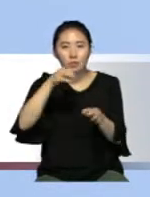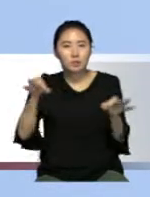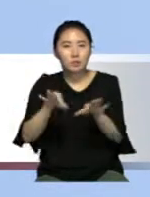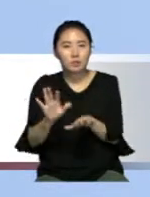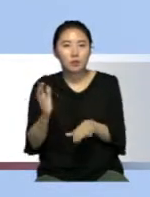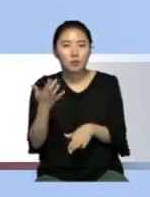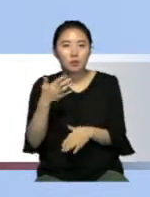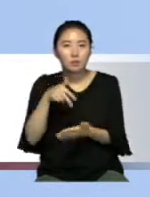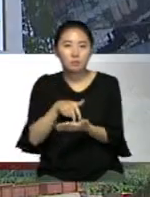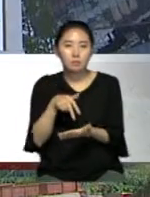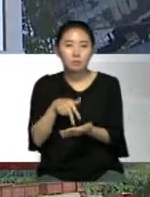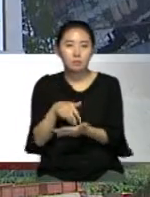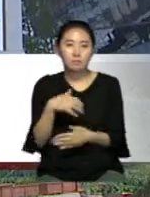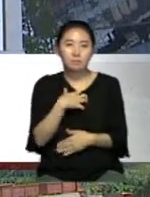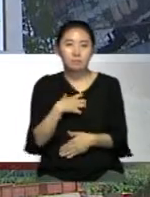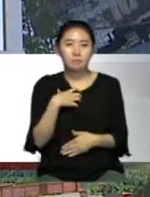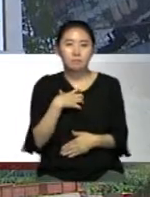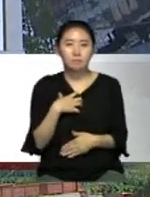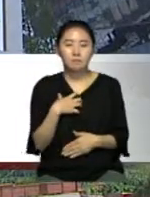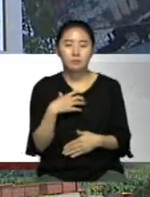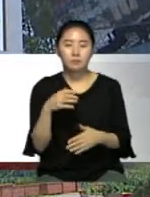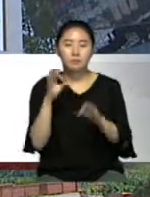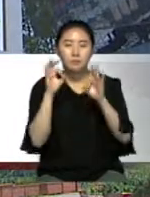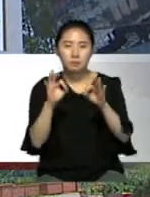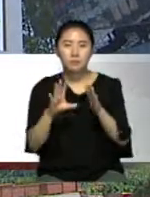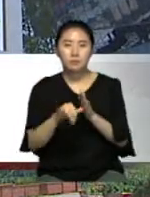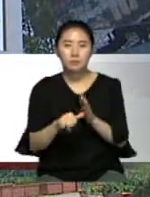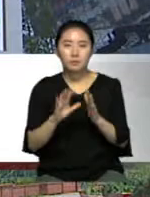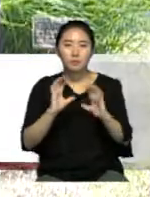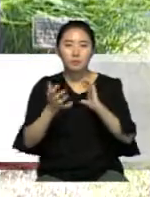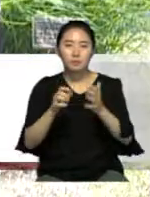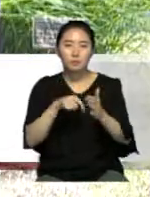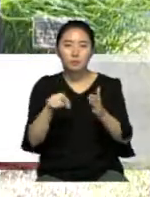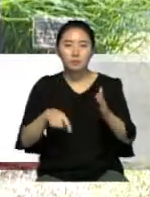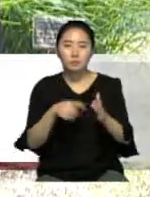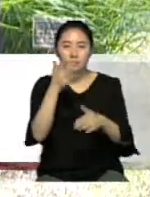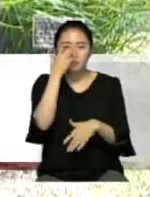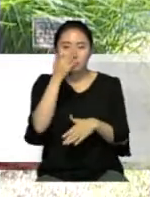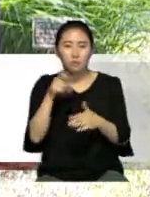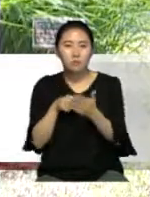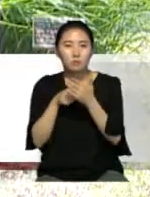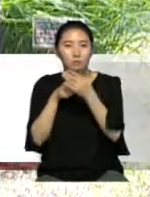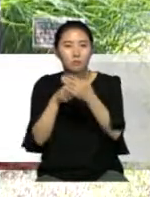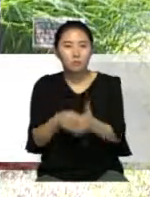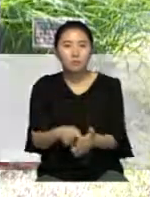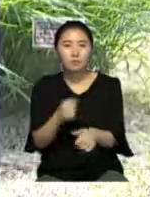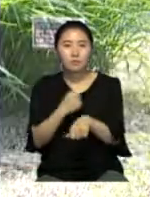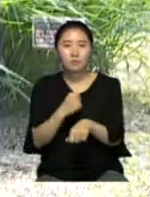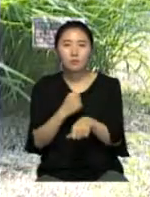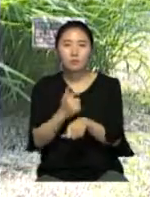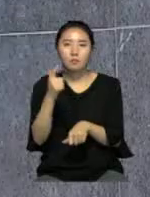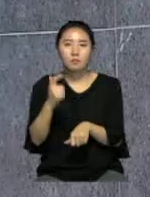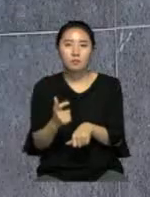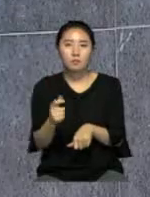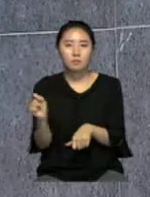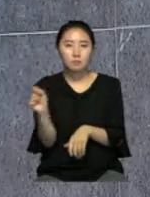사라지게 된다는 입장인데요. 이 같은 반응을 볼 때 논란 속에서도 용산구는 제주도 휴양소 추진을